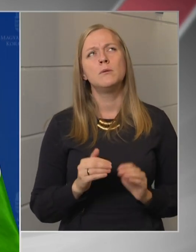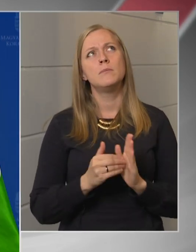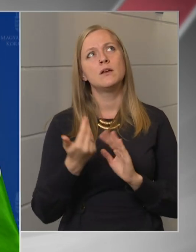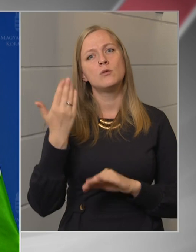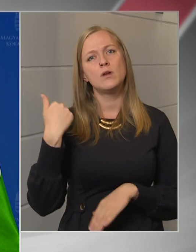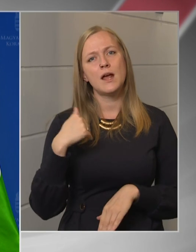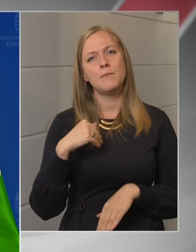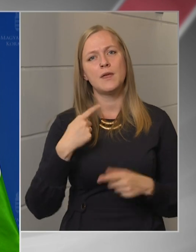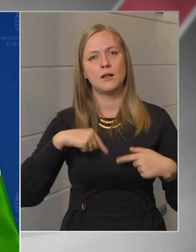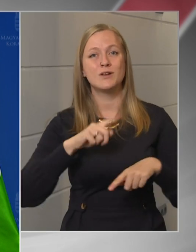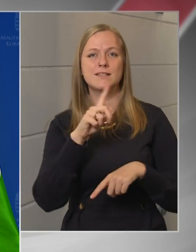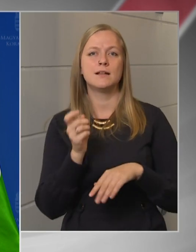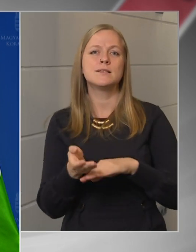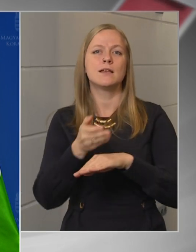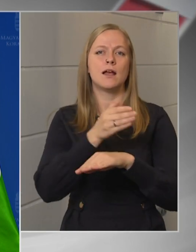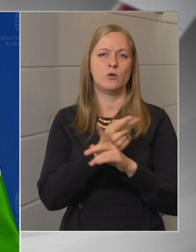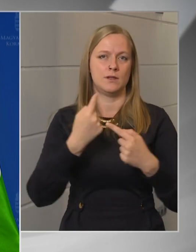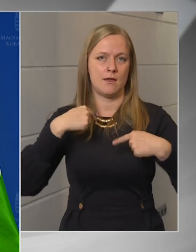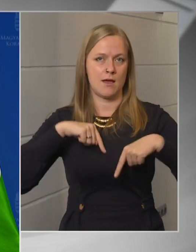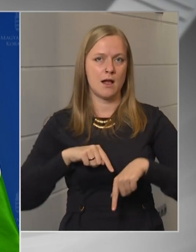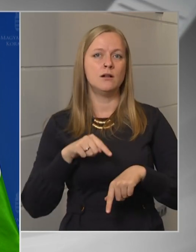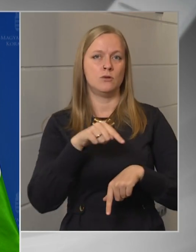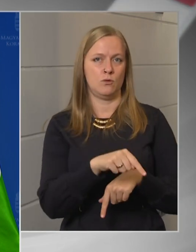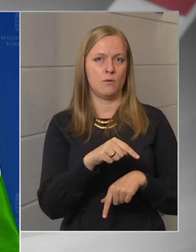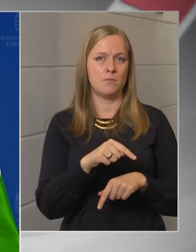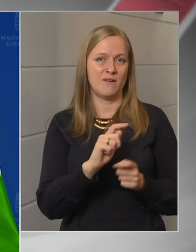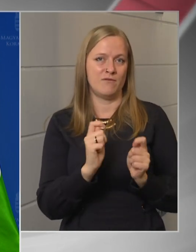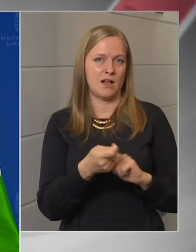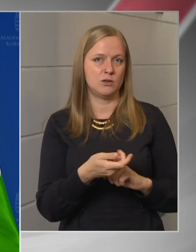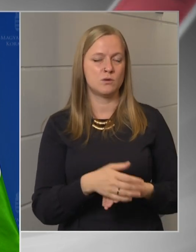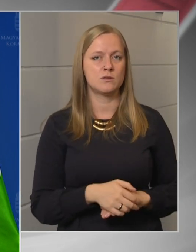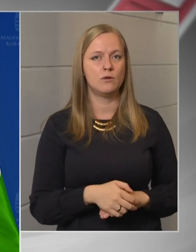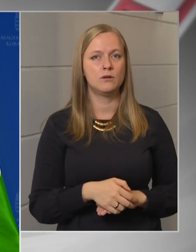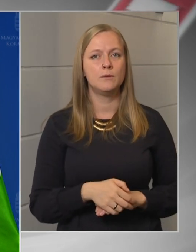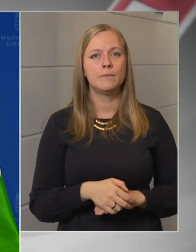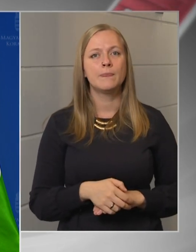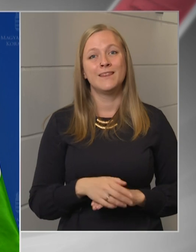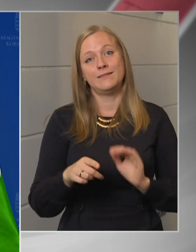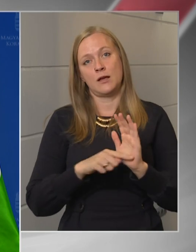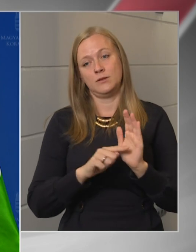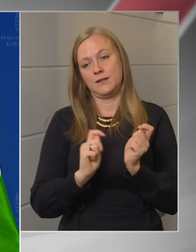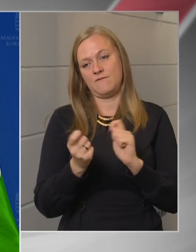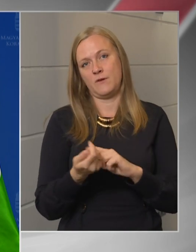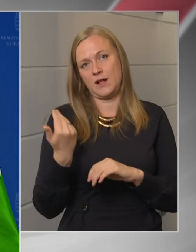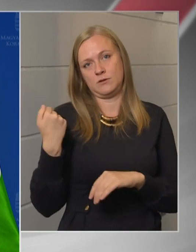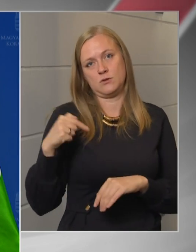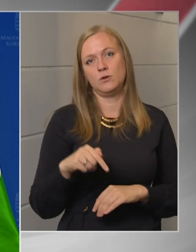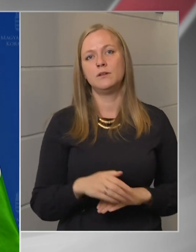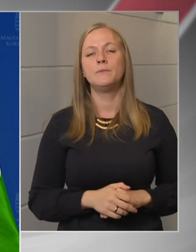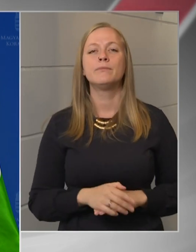korábbi elnök, a Zelenszkijt megelőző elnök alatt változott meg, változott negatív irányba, és aminek egyébként a